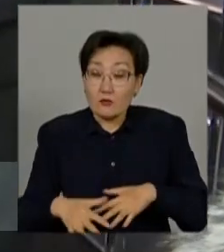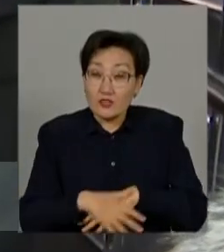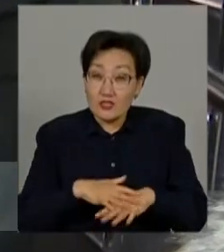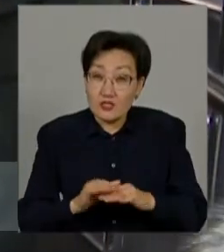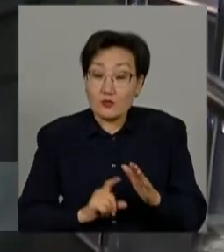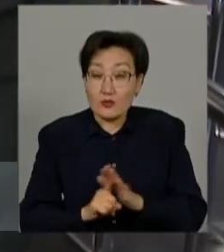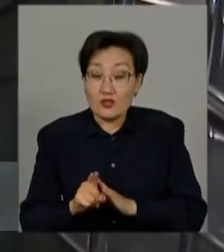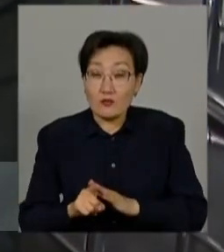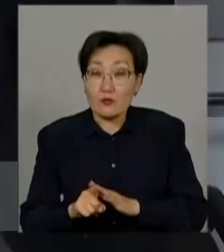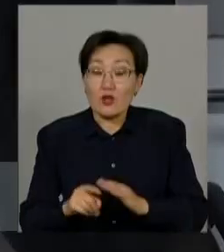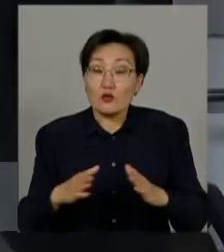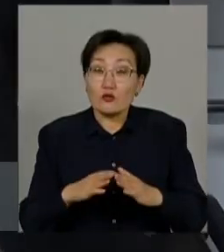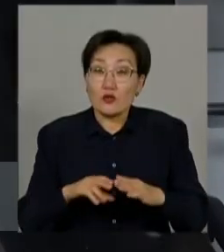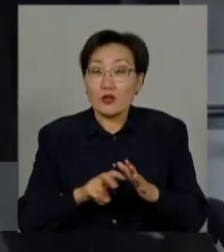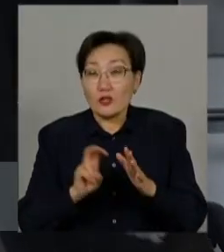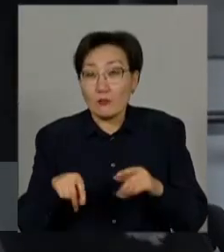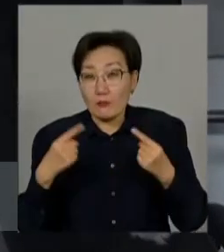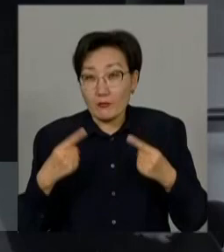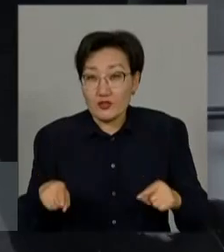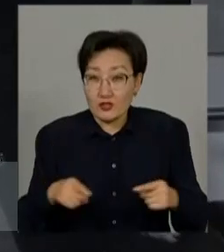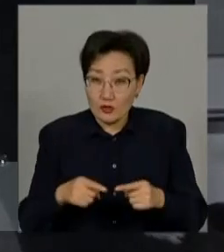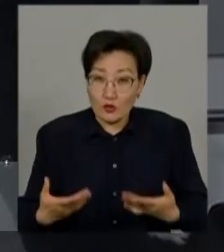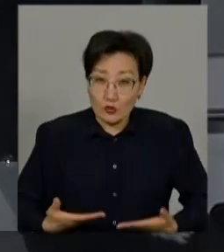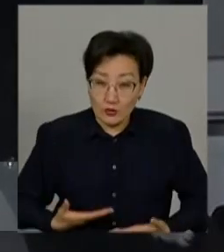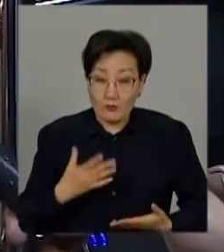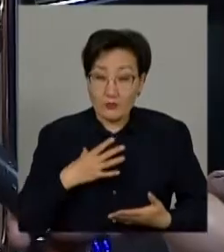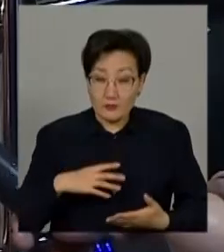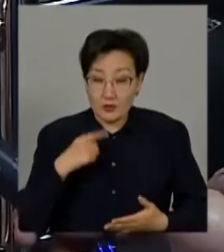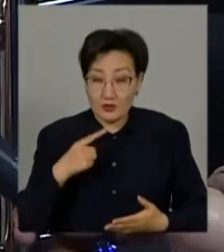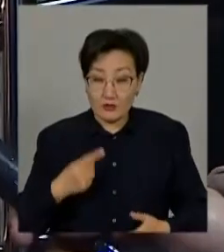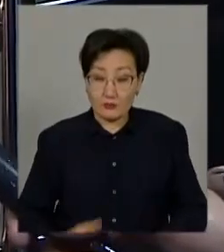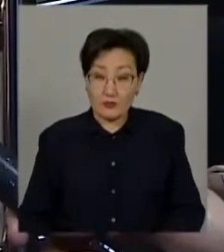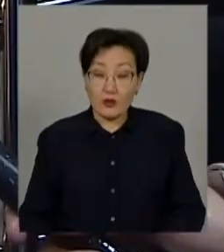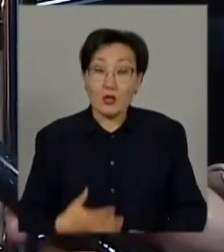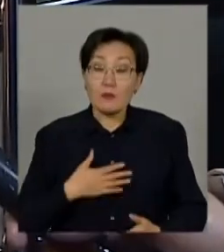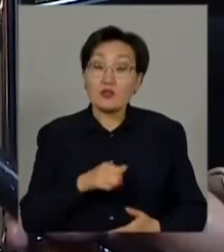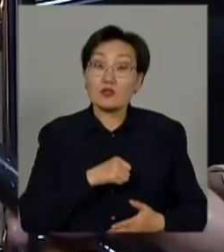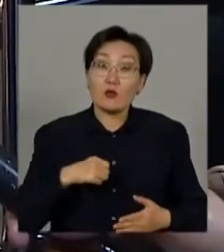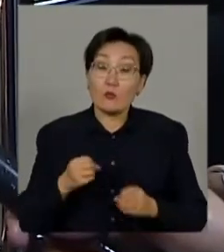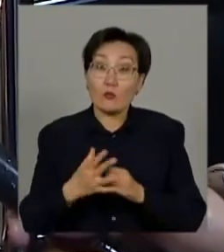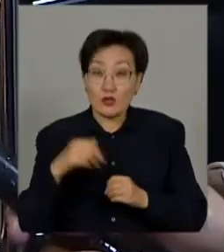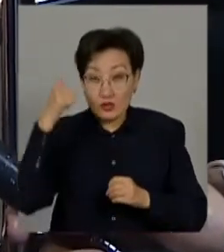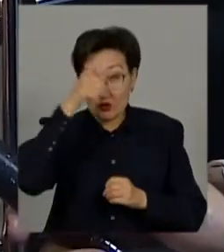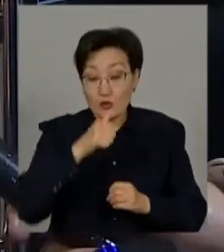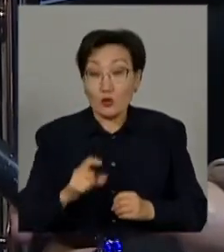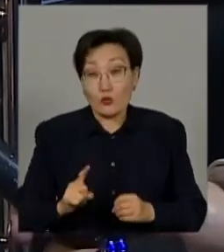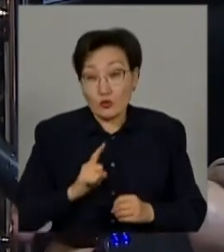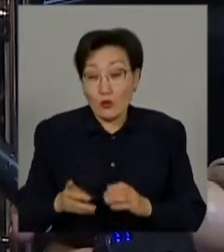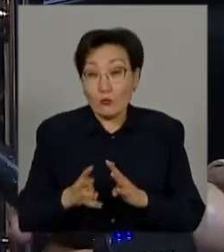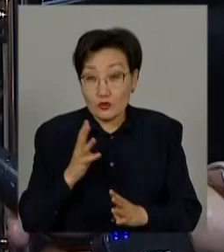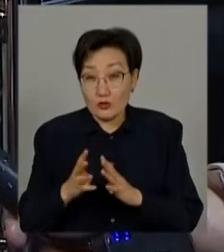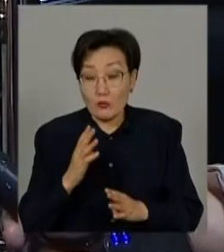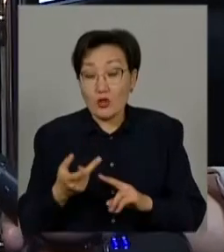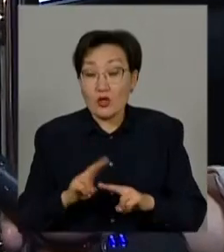қазір қоныстарын тастап, пәтер жалдауға мәжбүр екендерін айтады. Мысалы, мен өз басым 15 жыл күттім осы үйдімді.